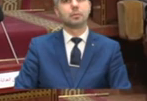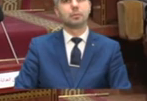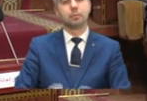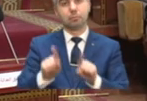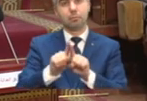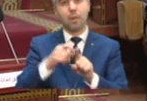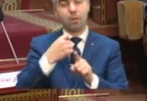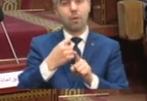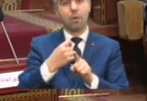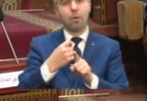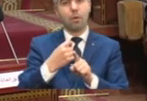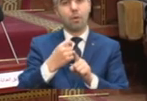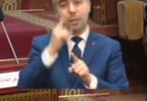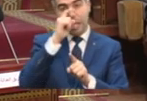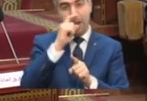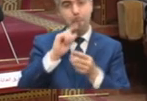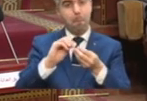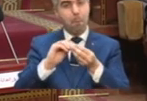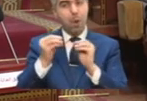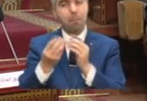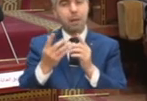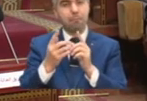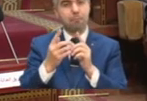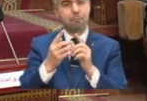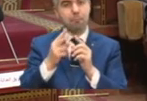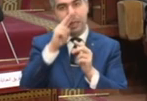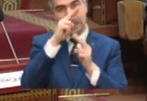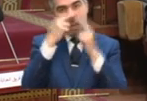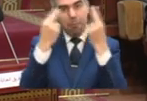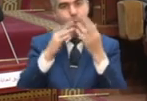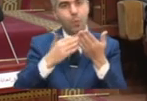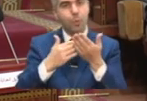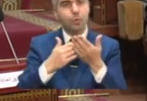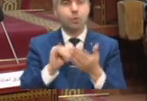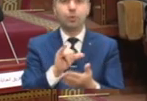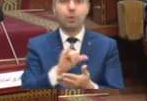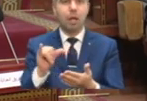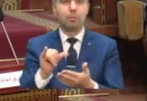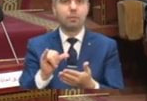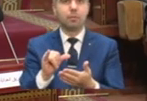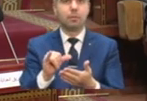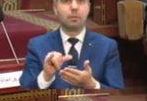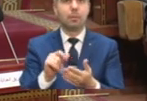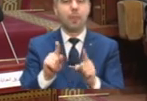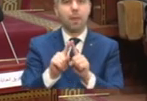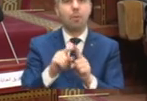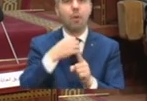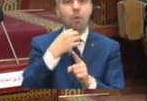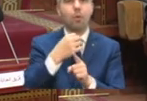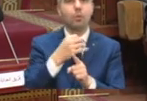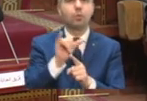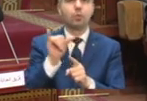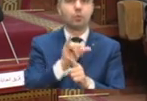أن الانفعال والأجواء اللي طارت في القاعة هي اللي خلات السيد النائب أن يقول لك اش كتقول هذه.